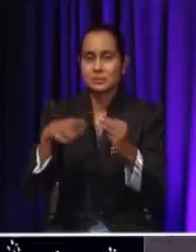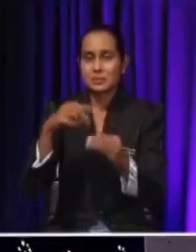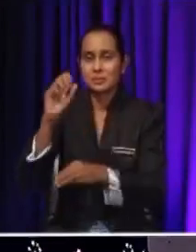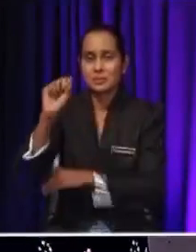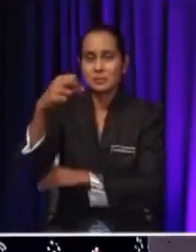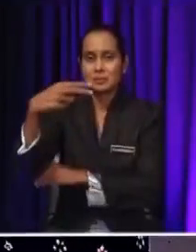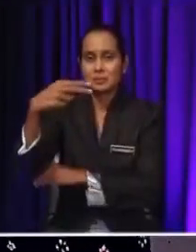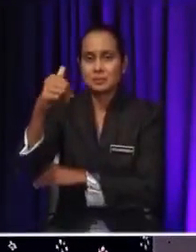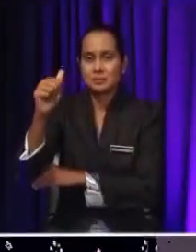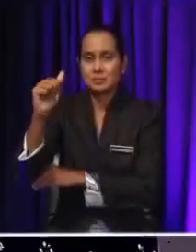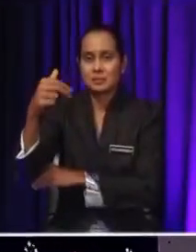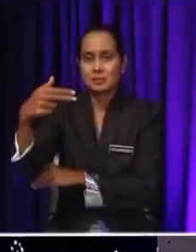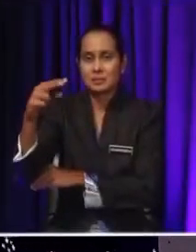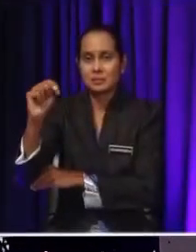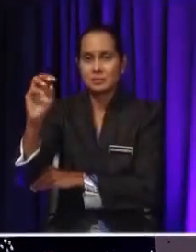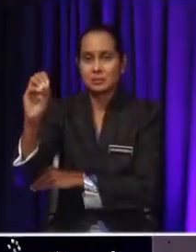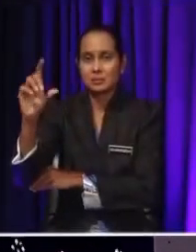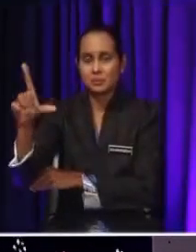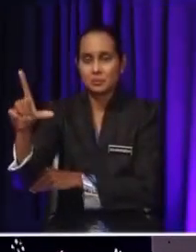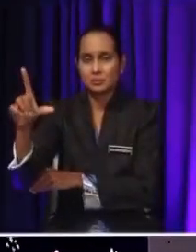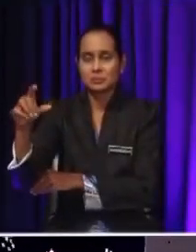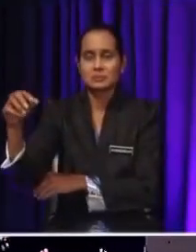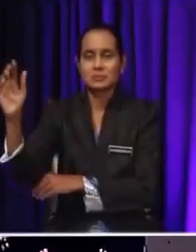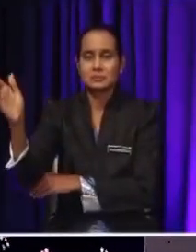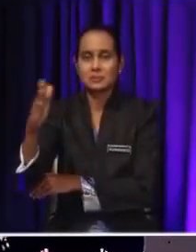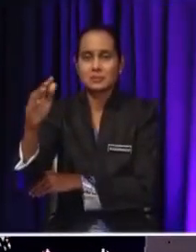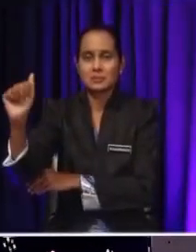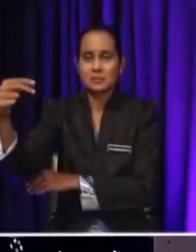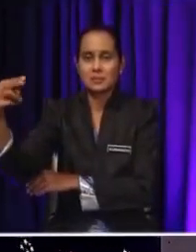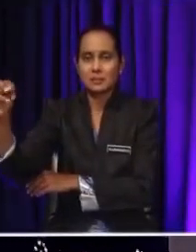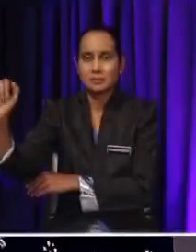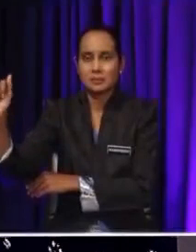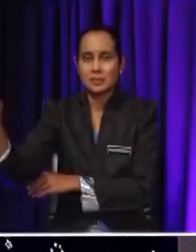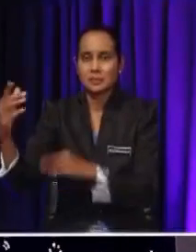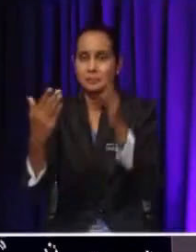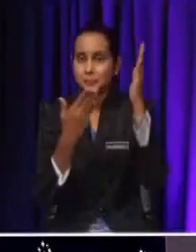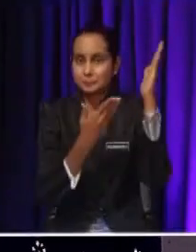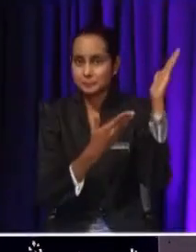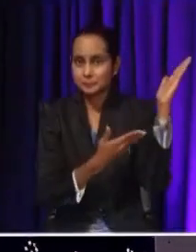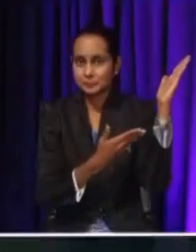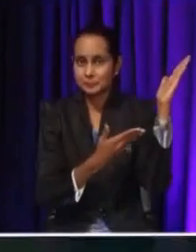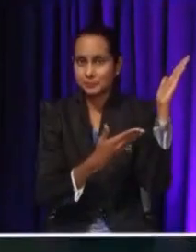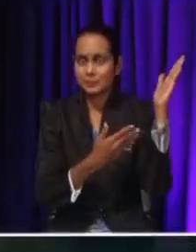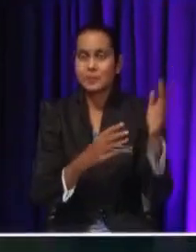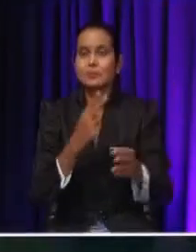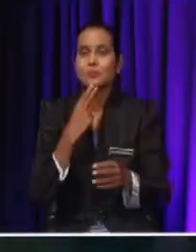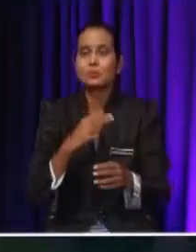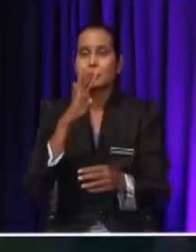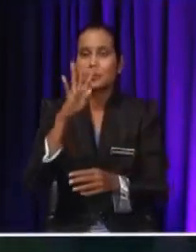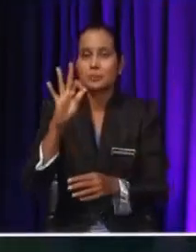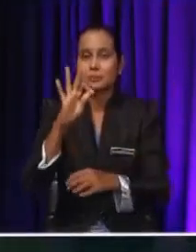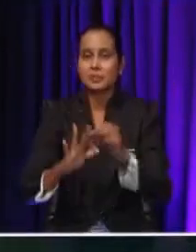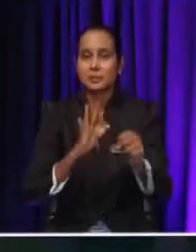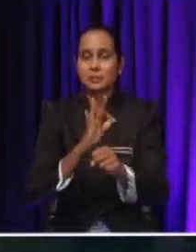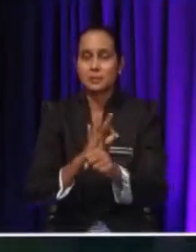Ahmad ini aku masih dipegang Sri ngeyel ini yang sebenarnya Allah sudah berumur 49 tahun yaitu